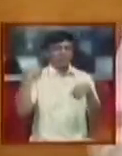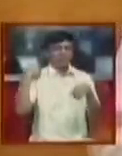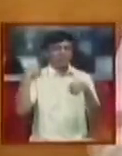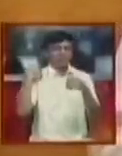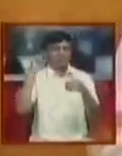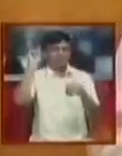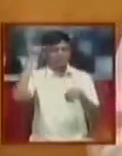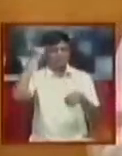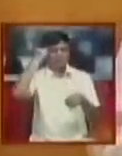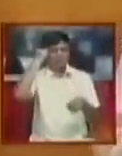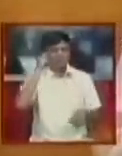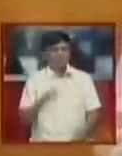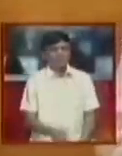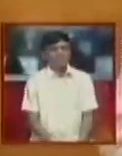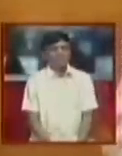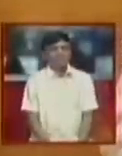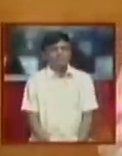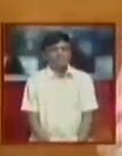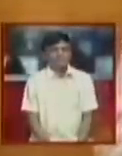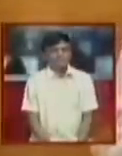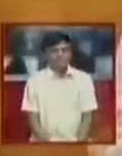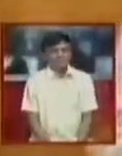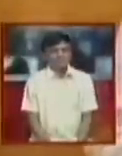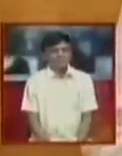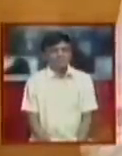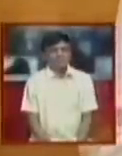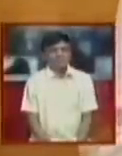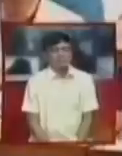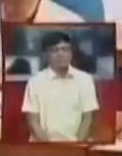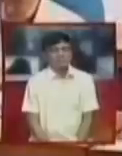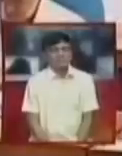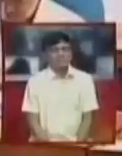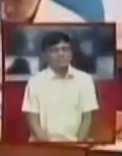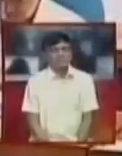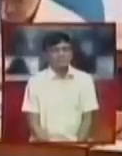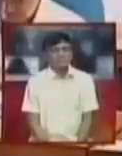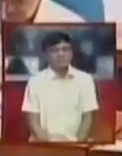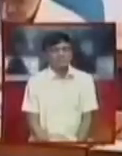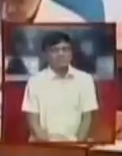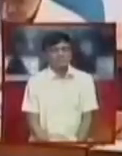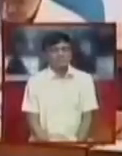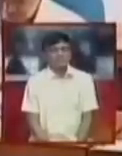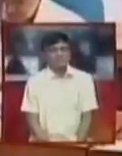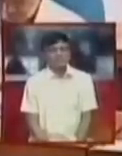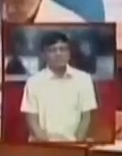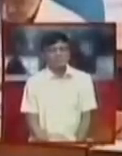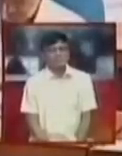kanilang pamahalaan.